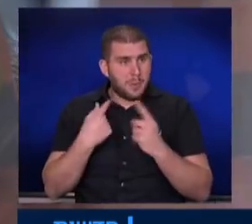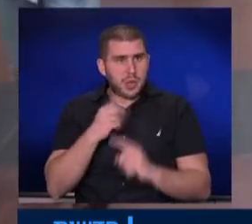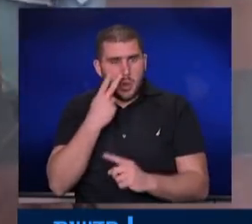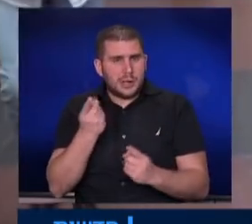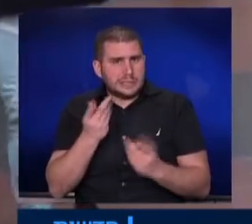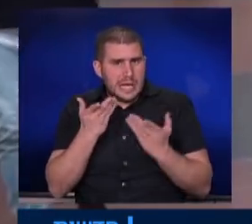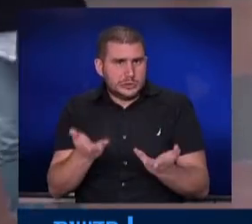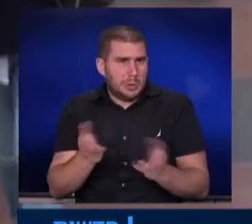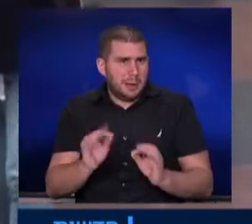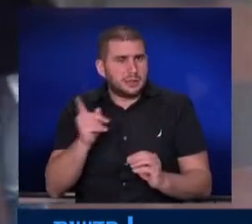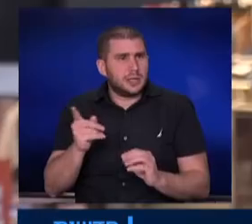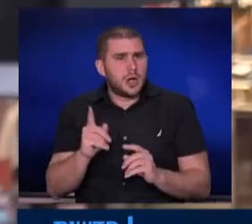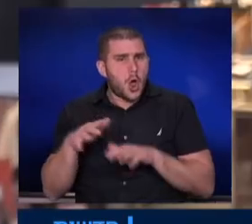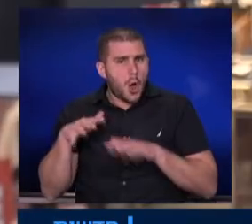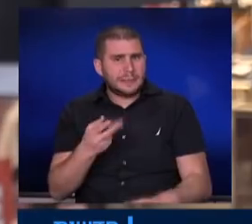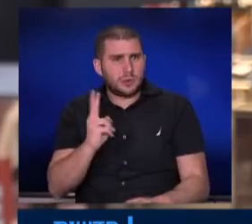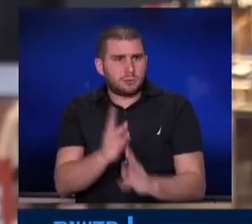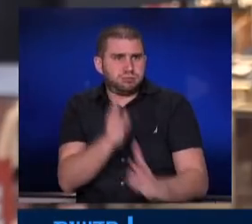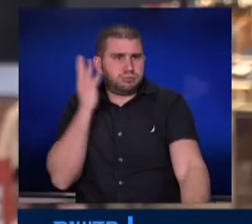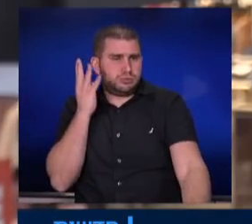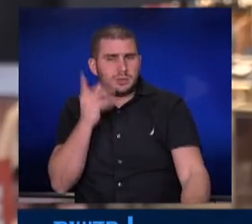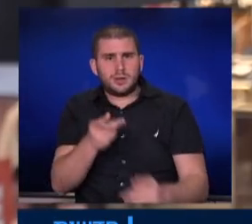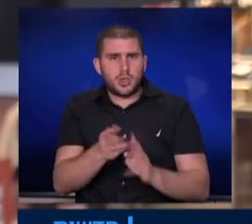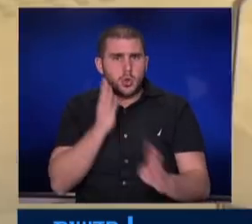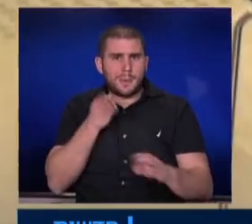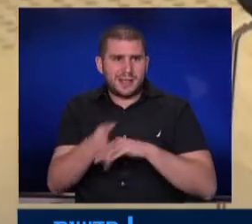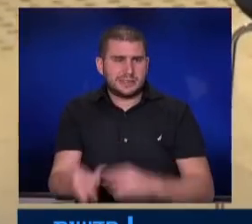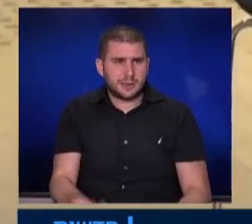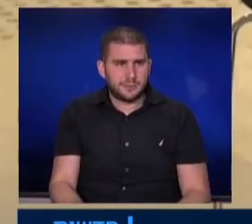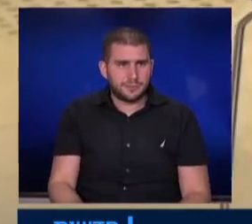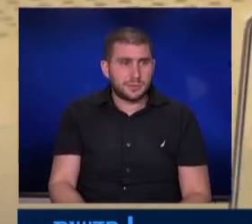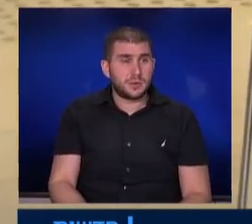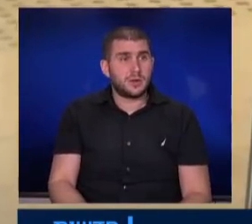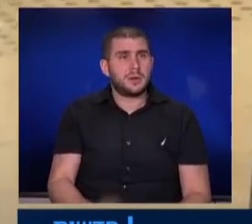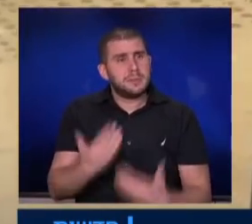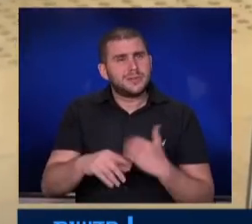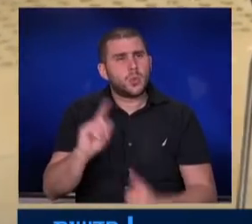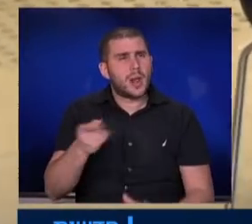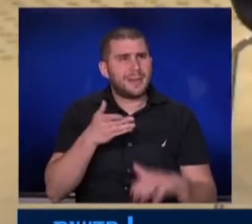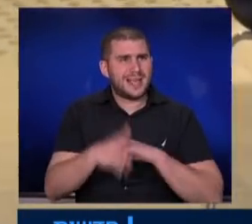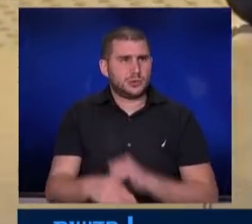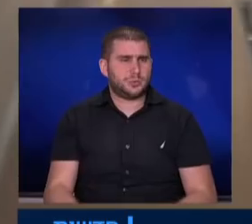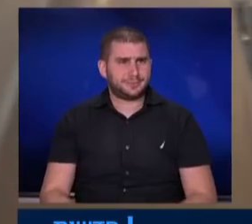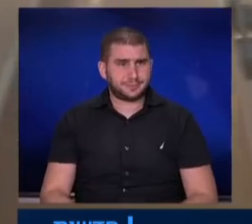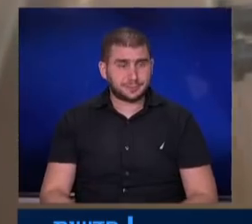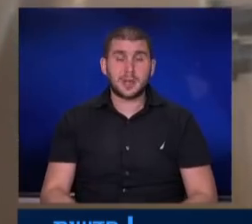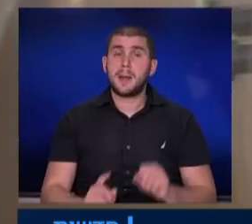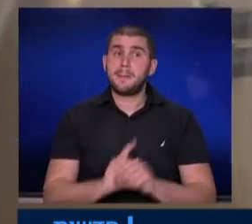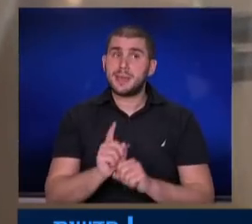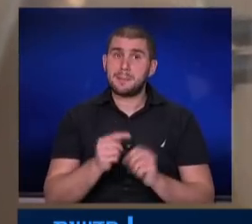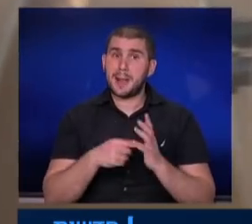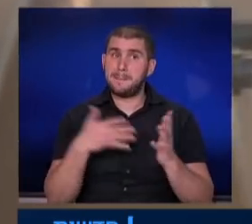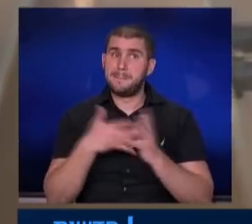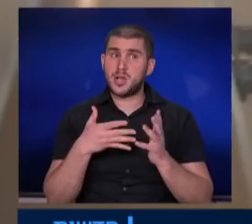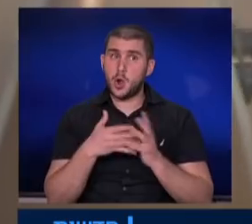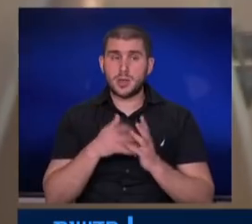זה יועיל, זה ייצור עומס ופקקים ותורים בכניסות, וממילא כולם ייכנסו. בינתיים, בצל הביקורת